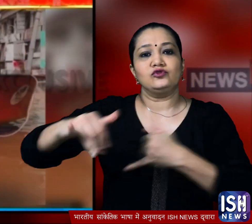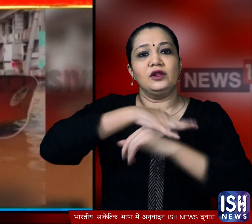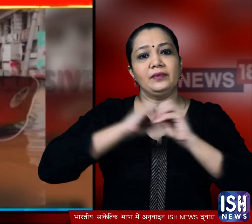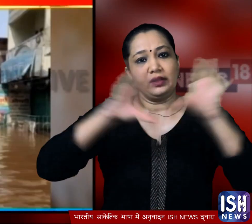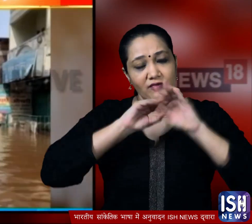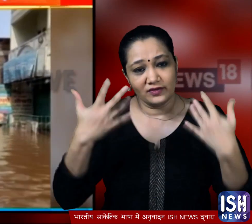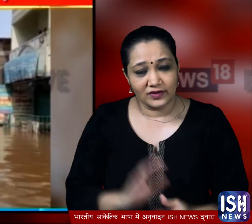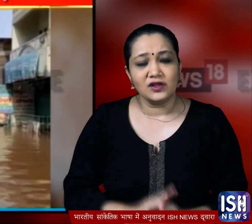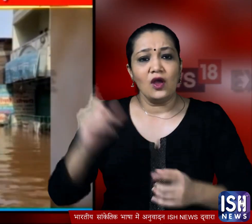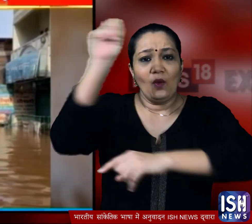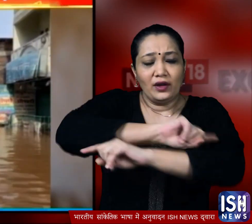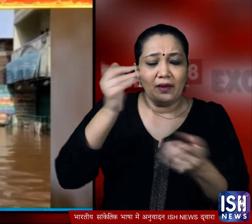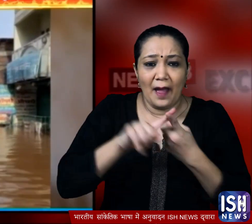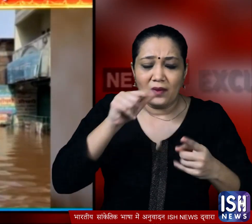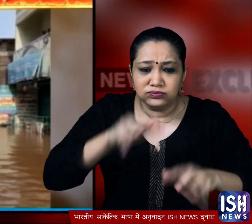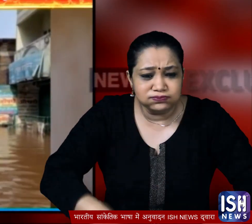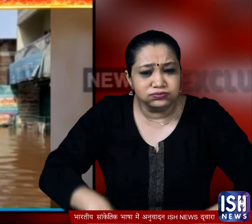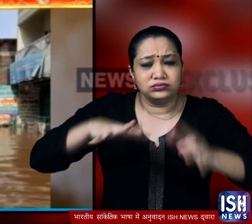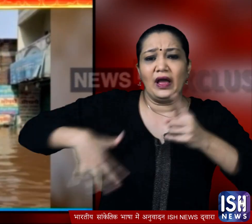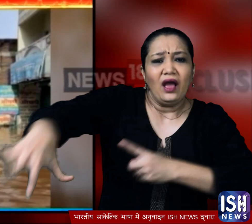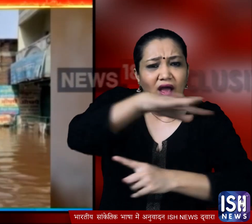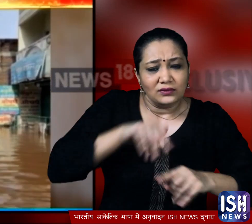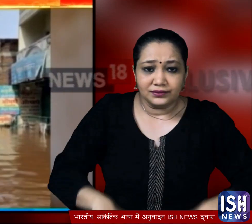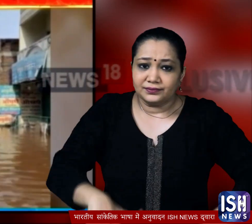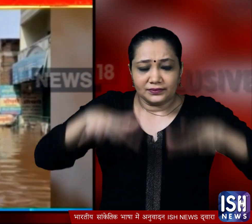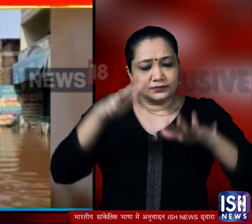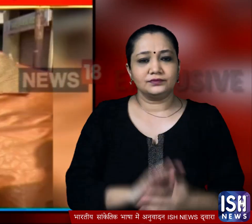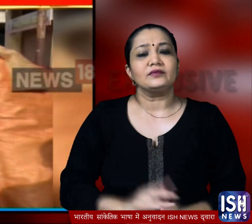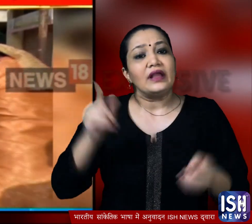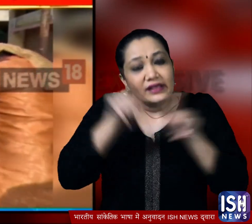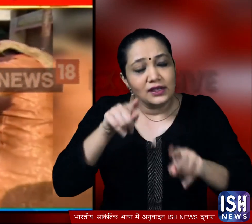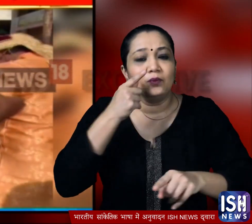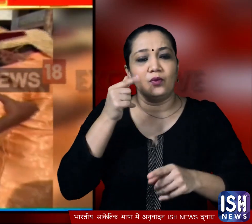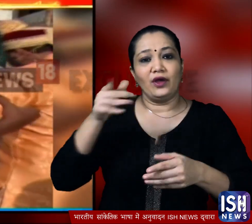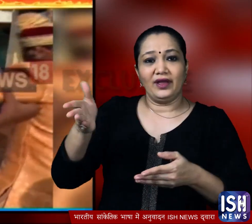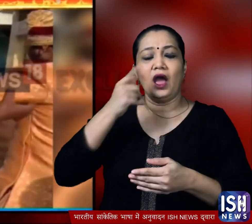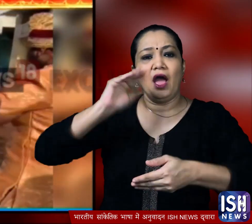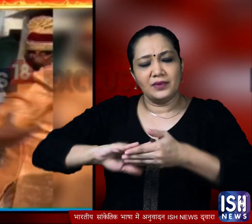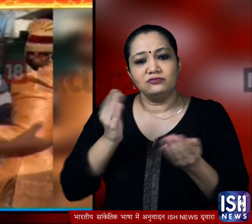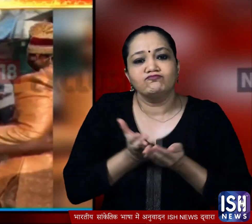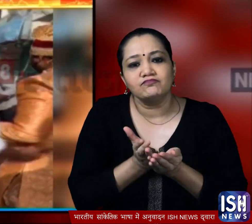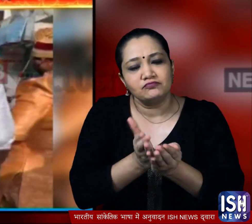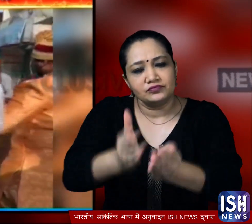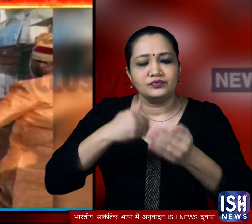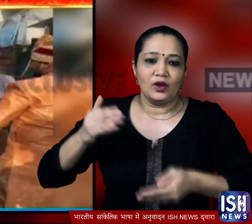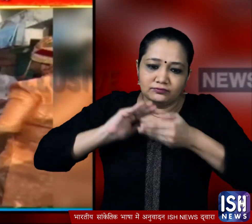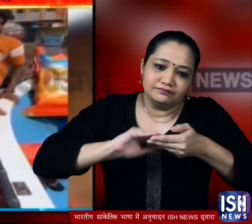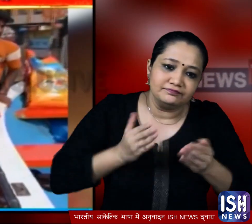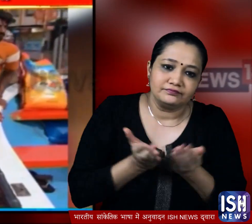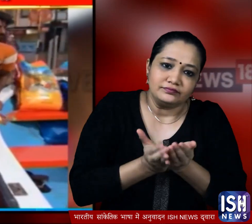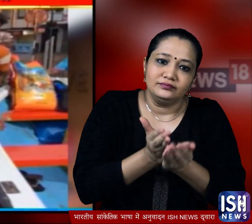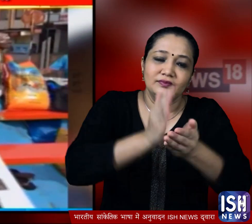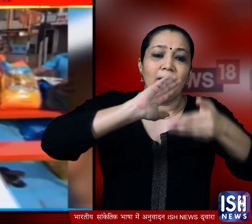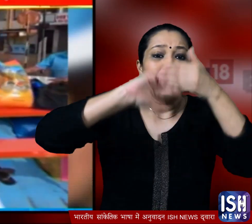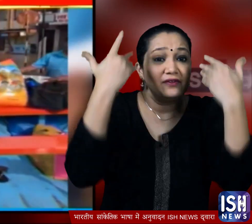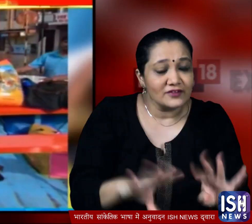पर वायरल हो गया। एक दिन पहले जब बाढ़ के पानी ने हर तरफ अपना कब्जा जमाया हुआ था, उसी बीच एक दूल्हे ने नाव पर बैठकर अपनी बारात निकाली। यही